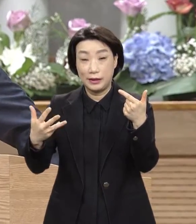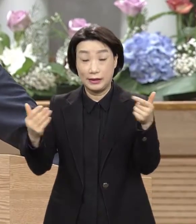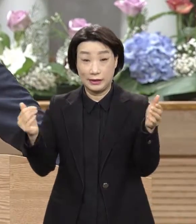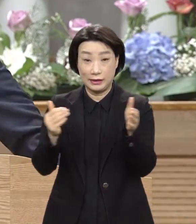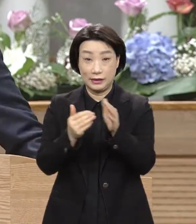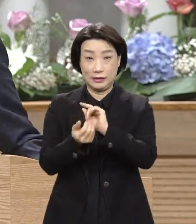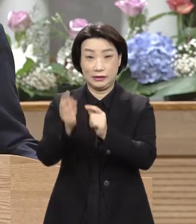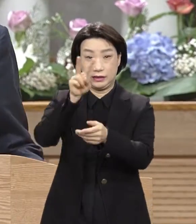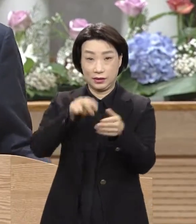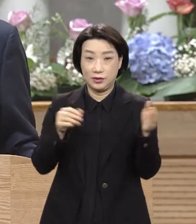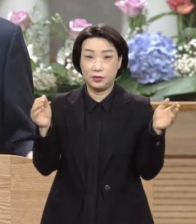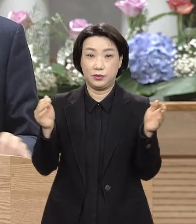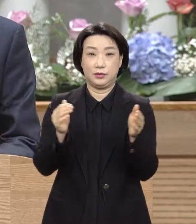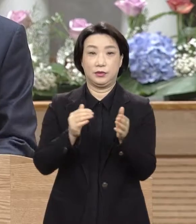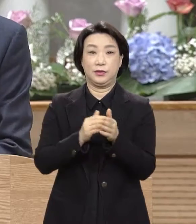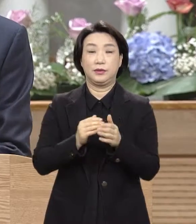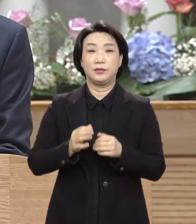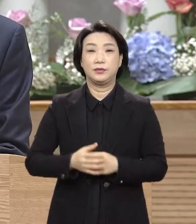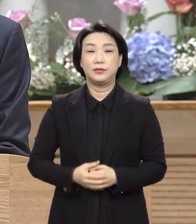68절까지를